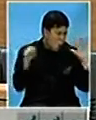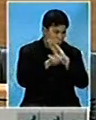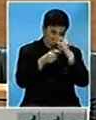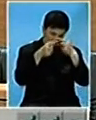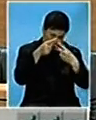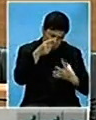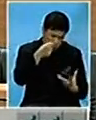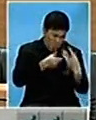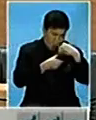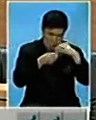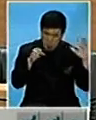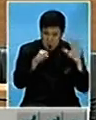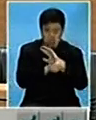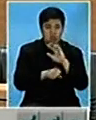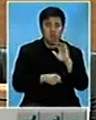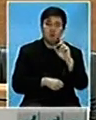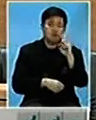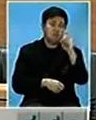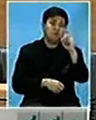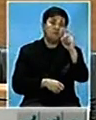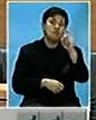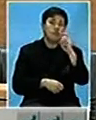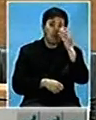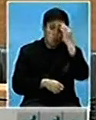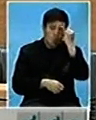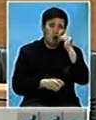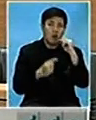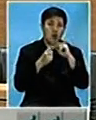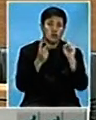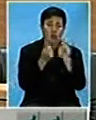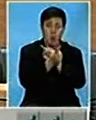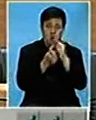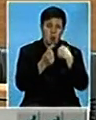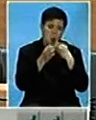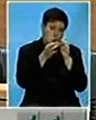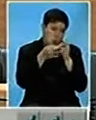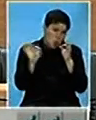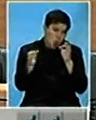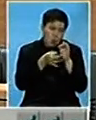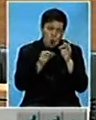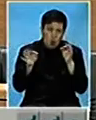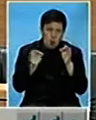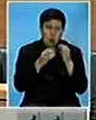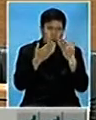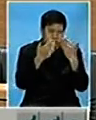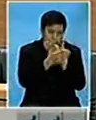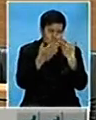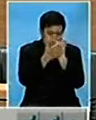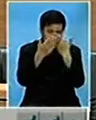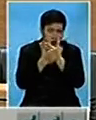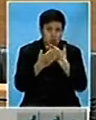ได้เพราะว่าในความเป็นจริงของสังคมมีรายละเอียดและมีการเปลี่ยนแปลงตลอดเว